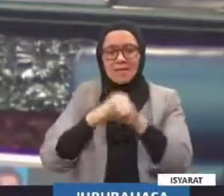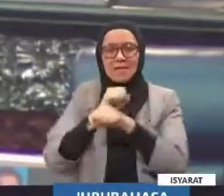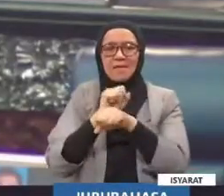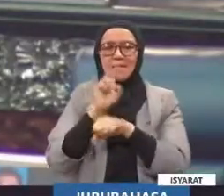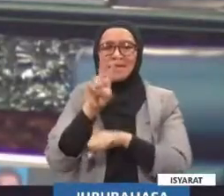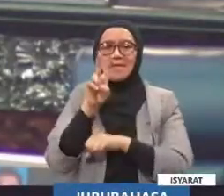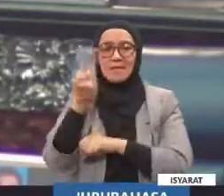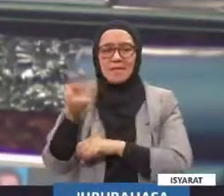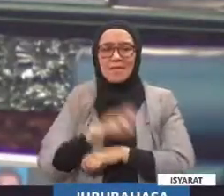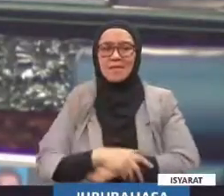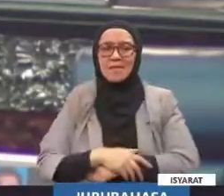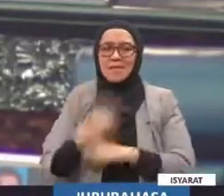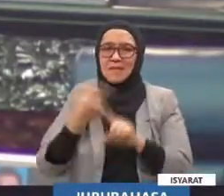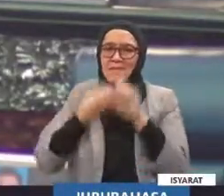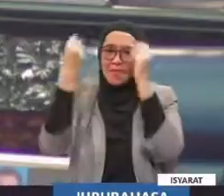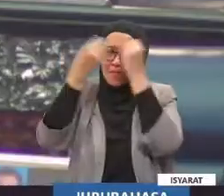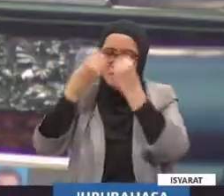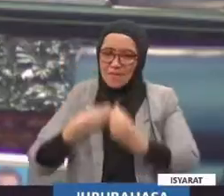8